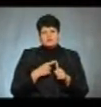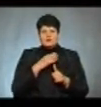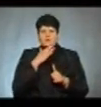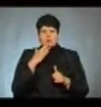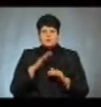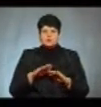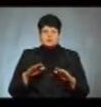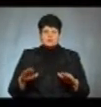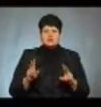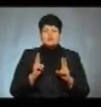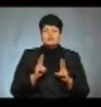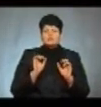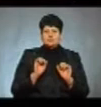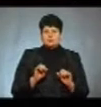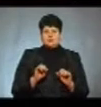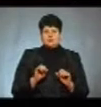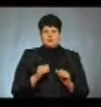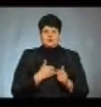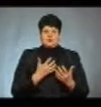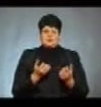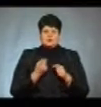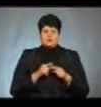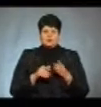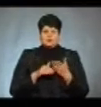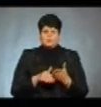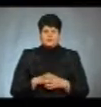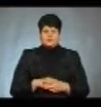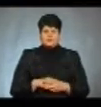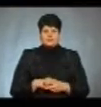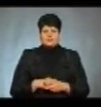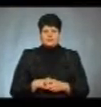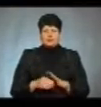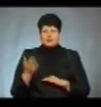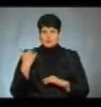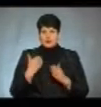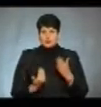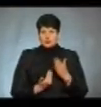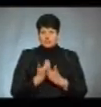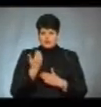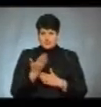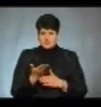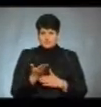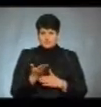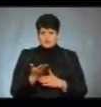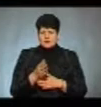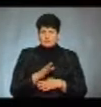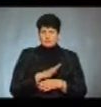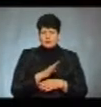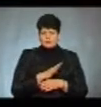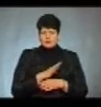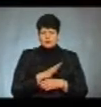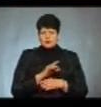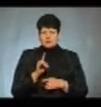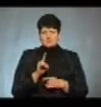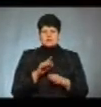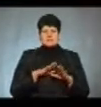них можуть претендувати саме на цю фінансову допомогу? В попередніх новинах у вашому сюжеті озвучили, що